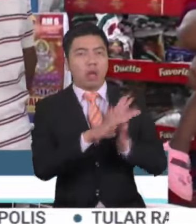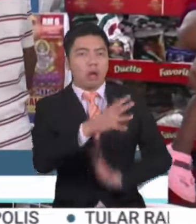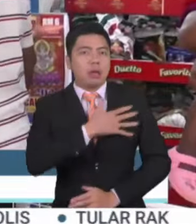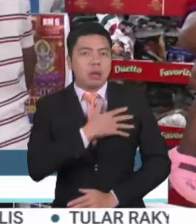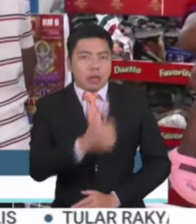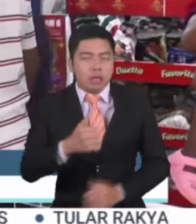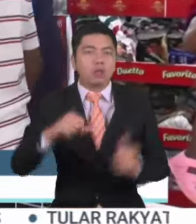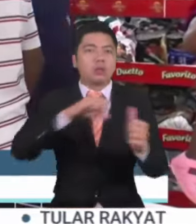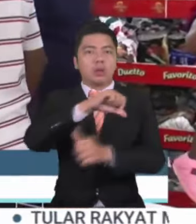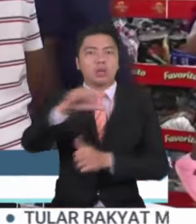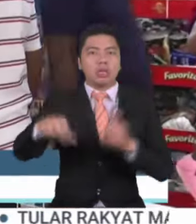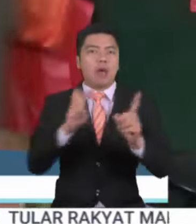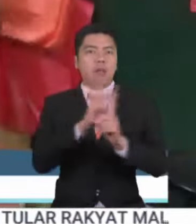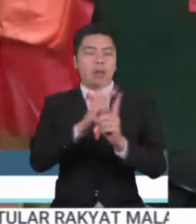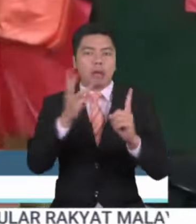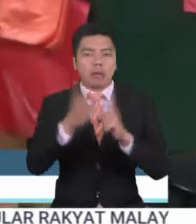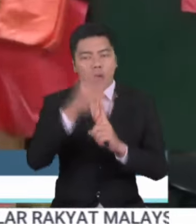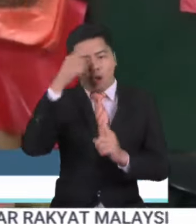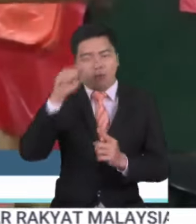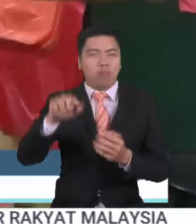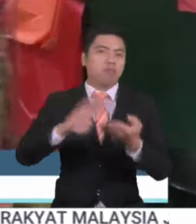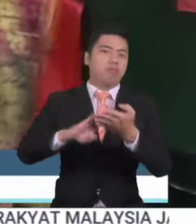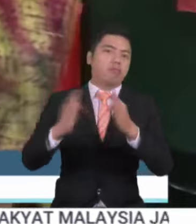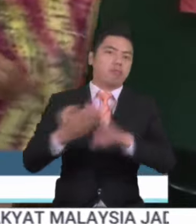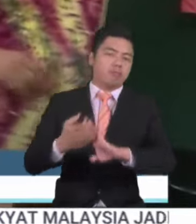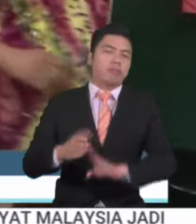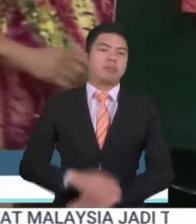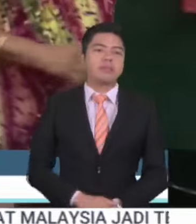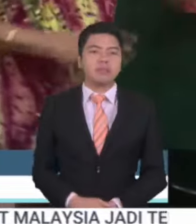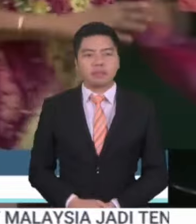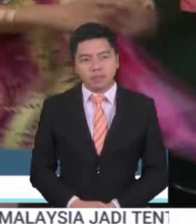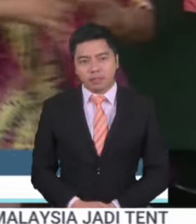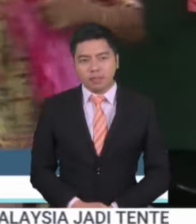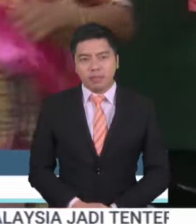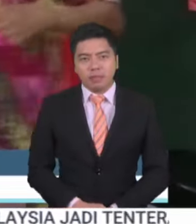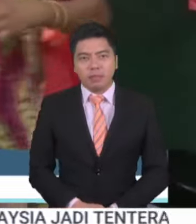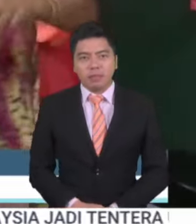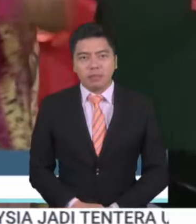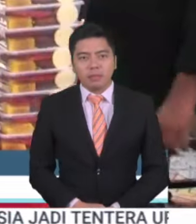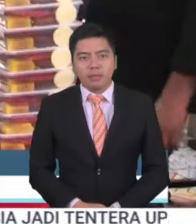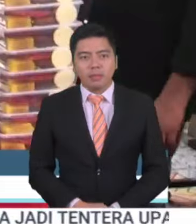insan, sosial dan kebajikan komuniti tersebut.